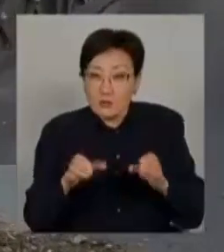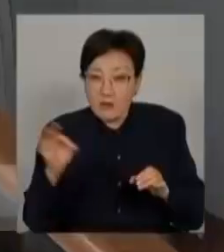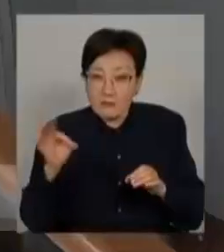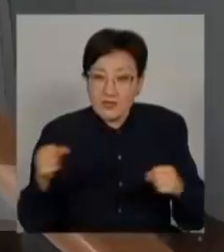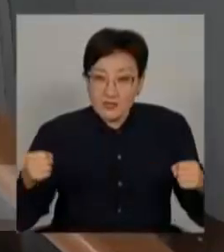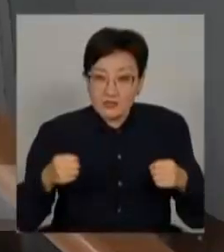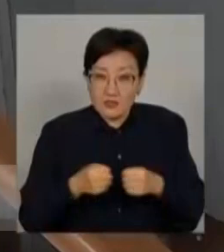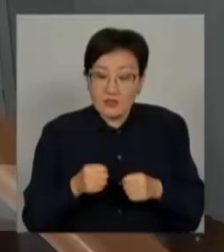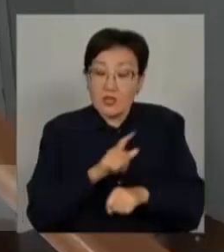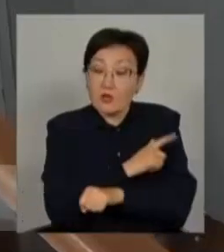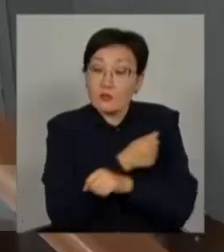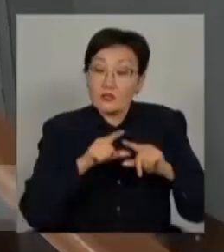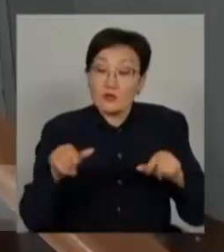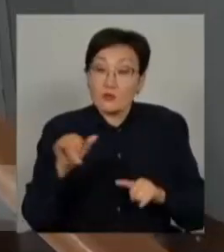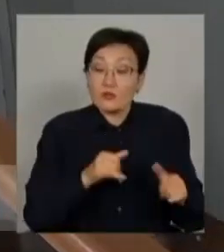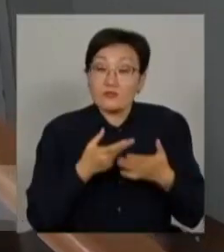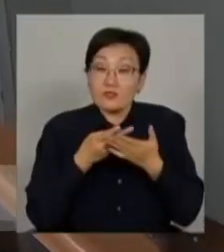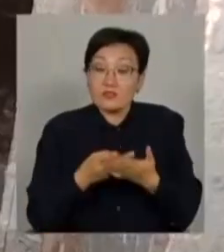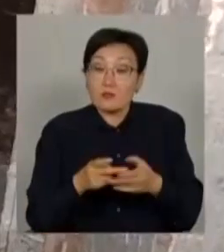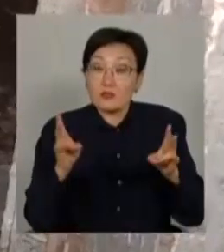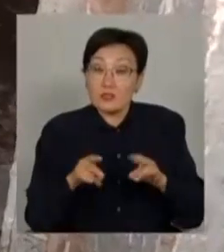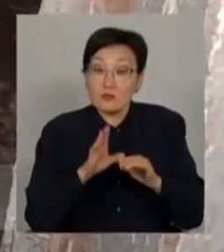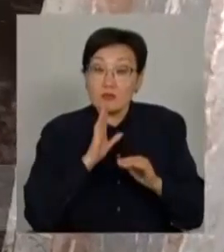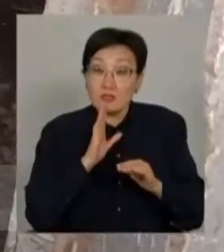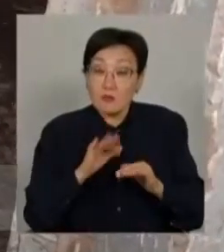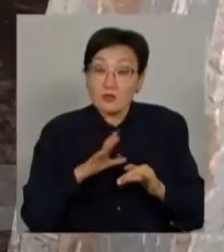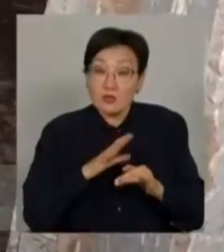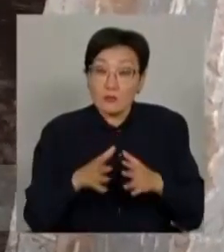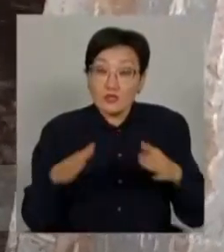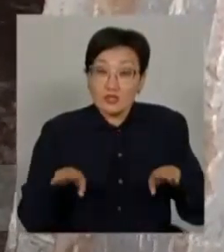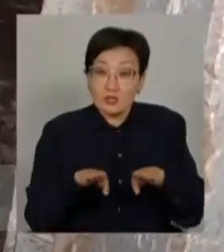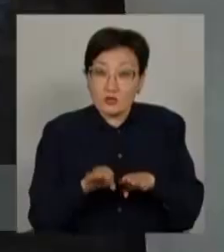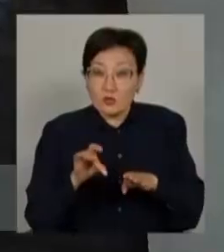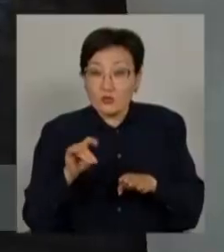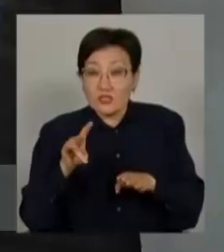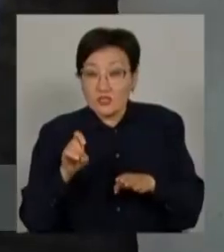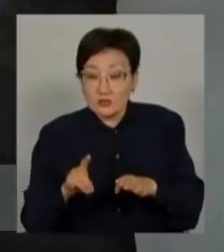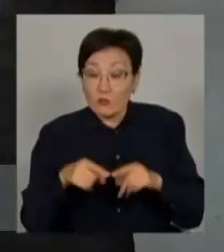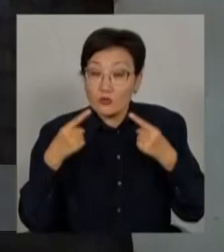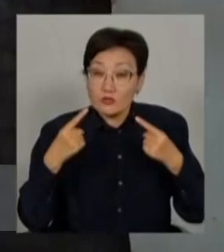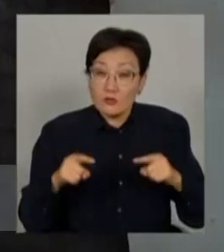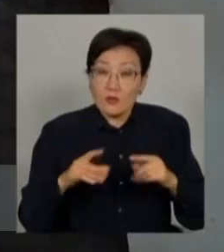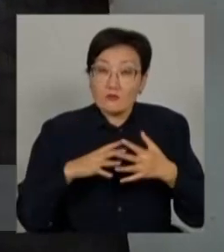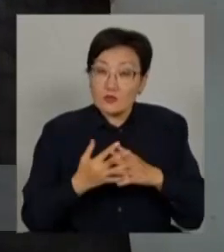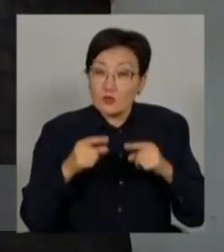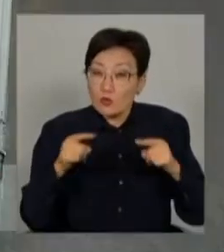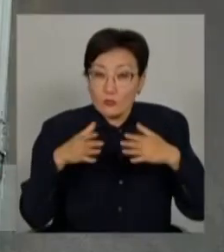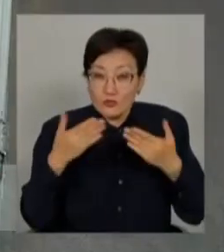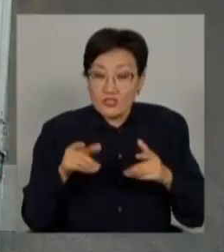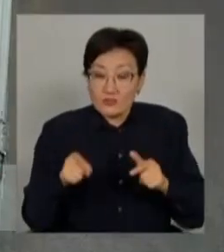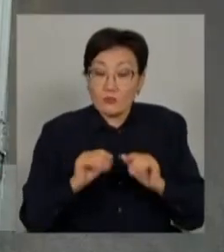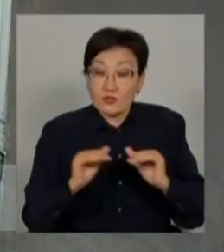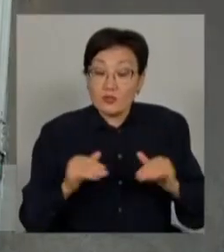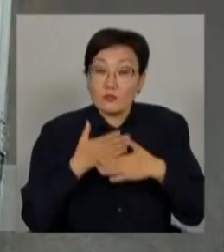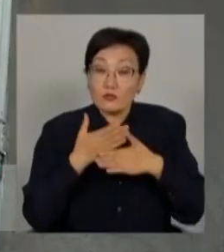ДТП. Медучреждение, куда доставили пострадавших, местами больше похоже на руины. Однако другого в селе просто нет. Здесь